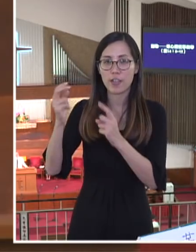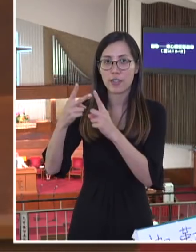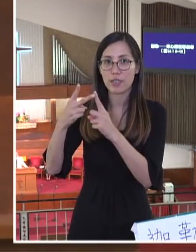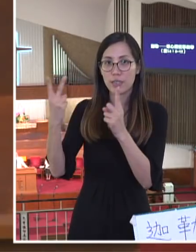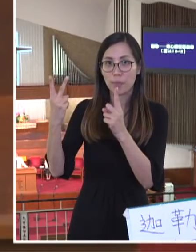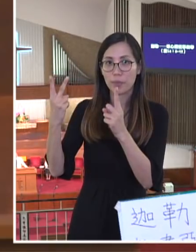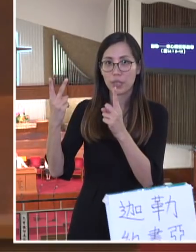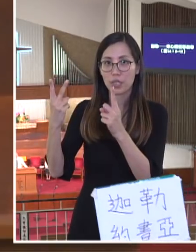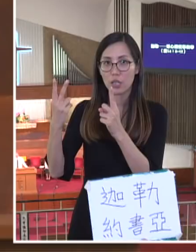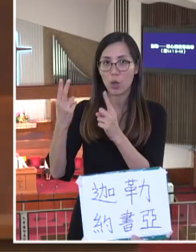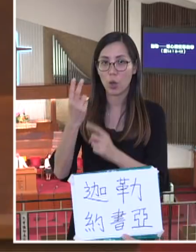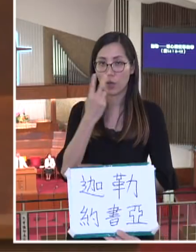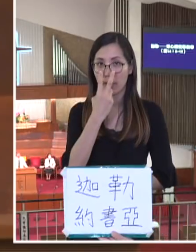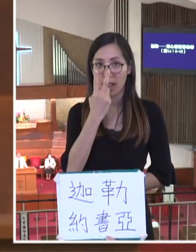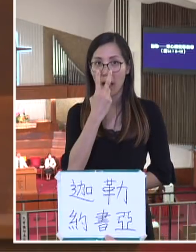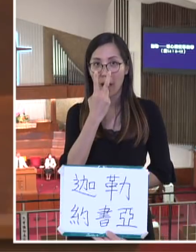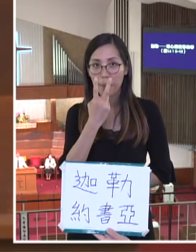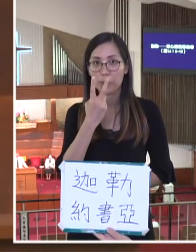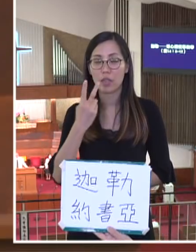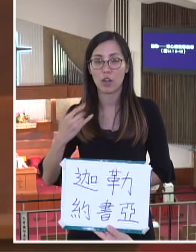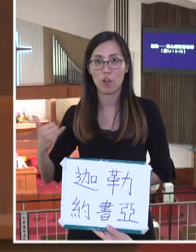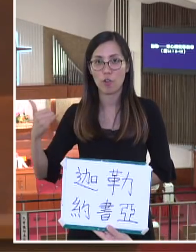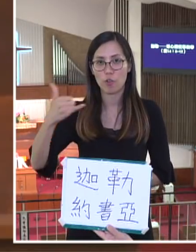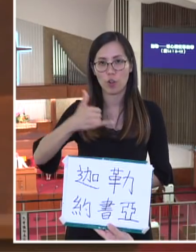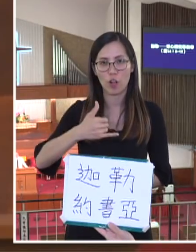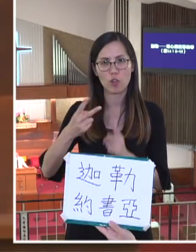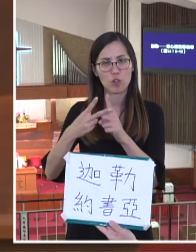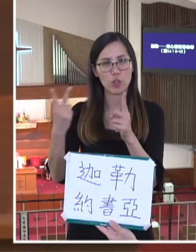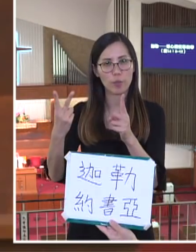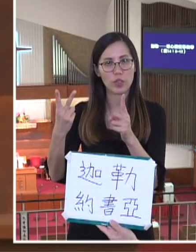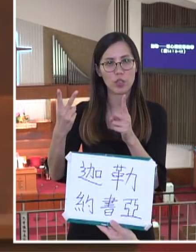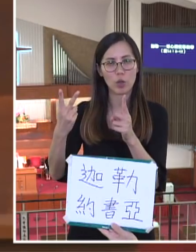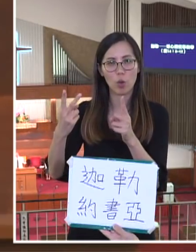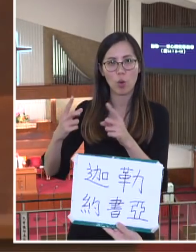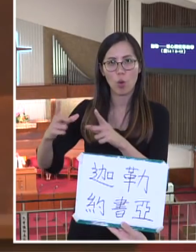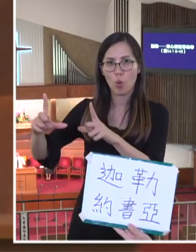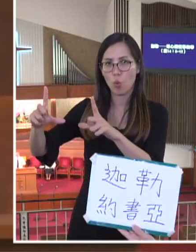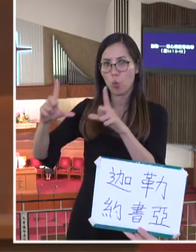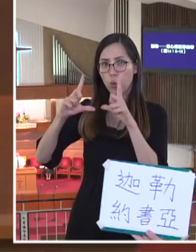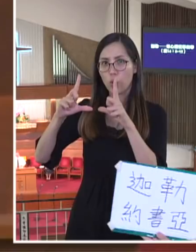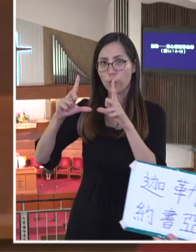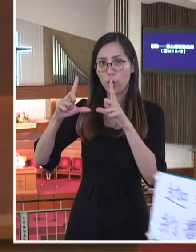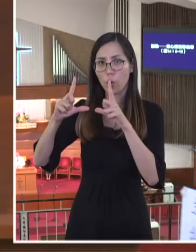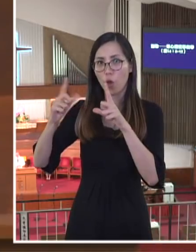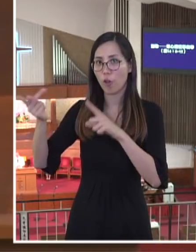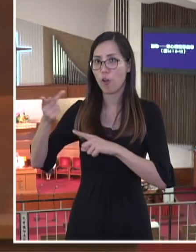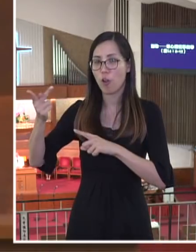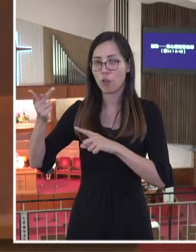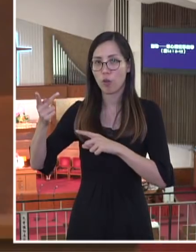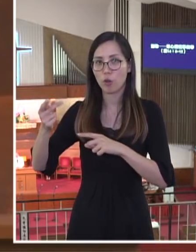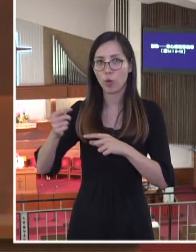後回來的匯報裡面，他們一起來到去面對另外十個探子不同的一些